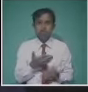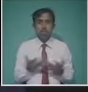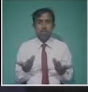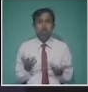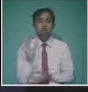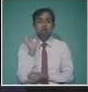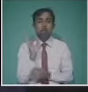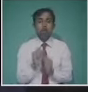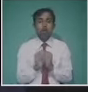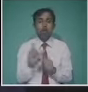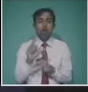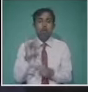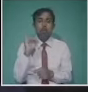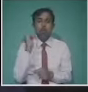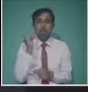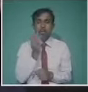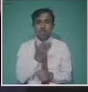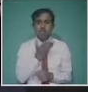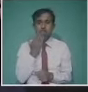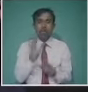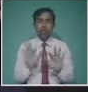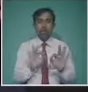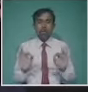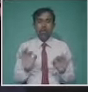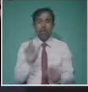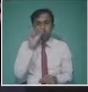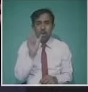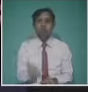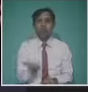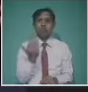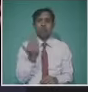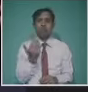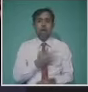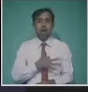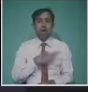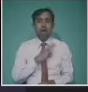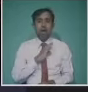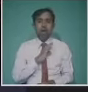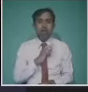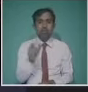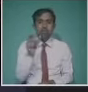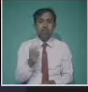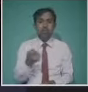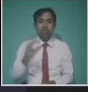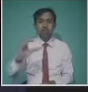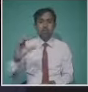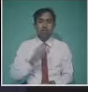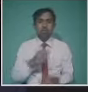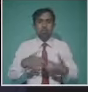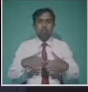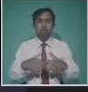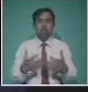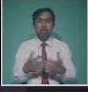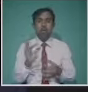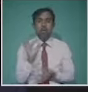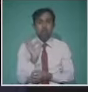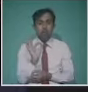බෞද්ධ කඩිතු කොමසාරිස්වරය වෙන්න පුළුවන්. නියාමනයක් තියෙන්න ඕන. සාමින් වහන්සේ නමකට මේ මුදල් ගියාට කමක් නැහැ.